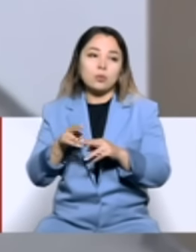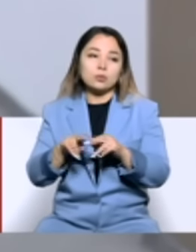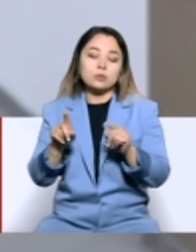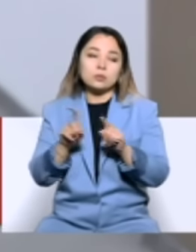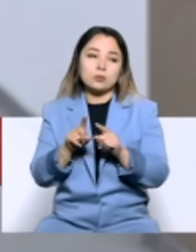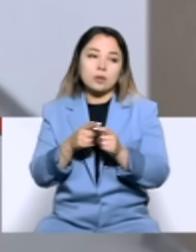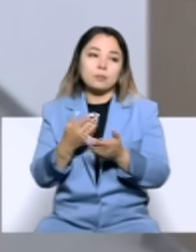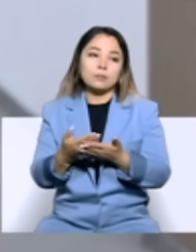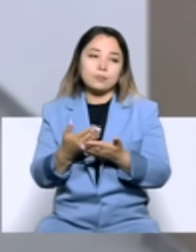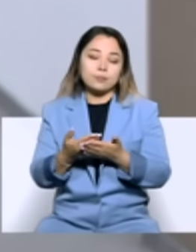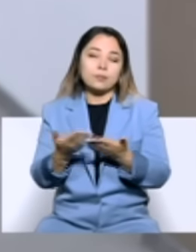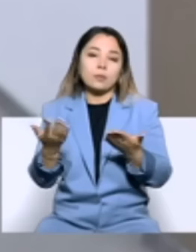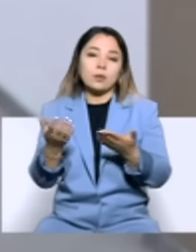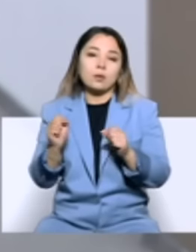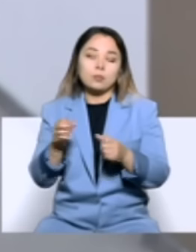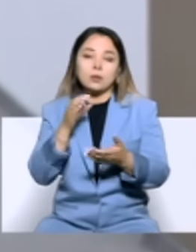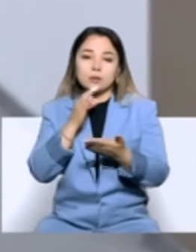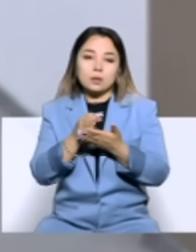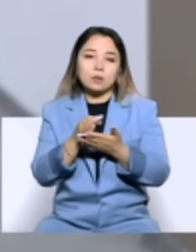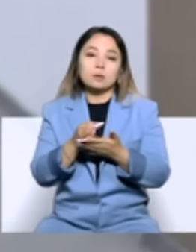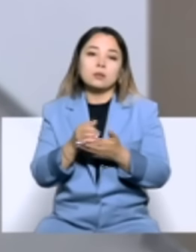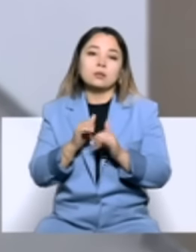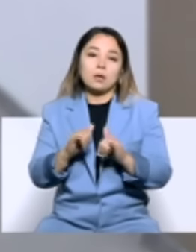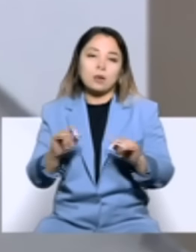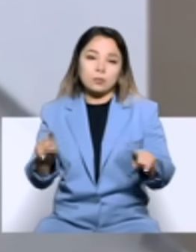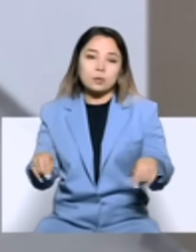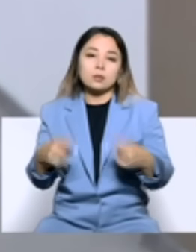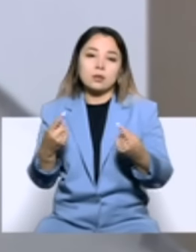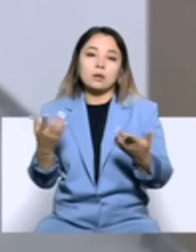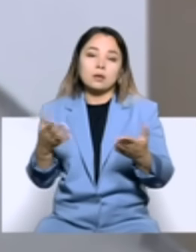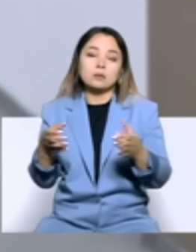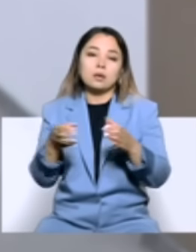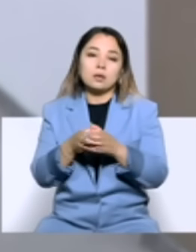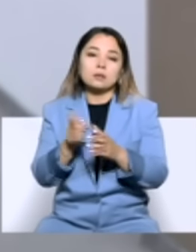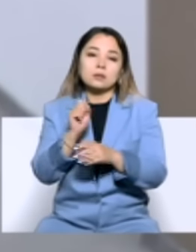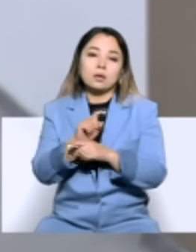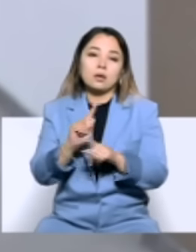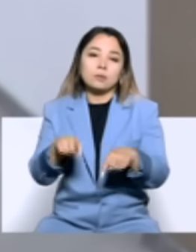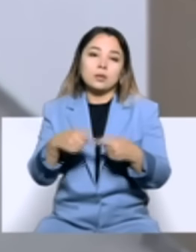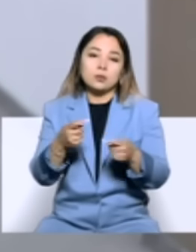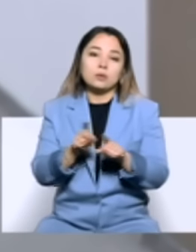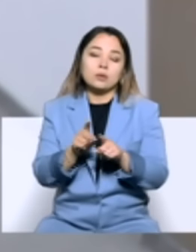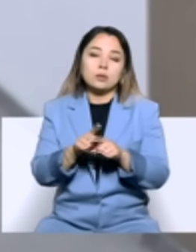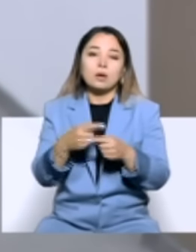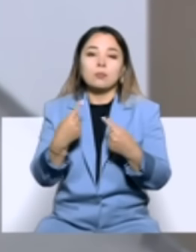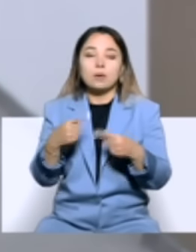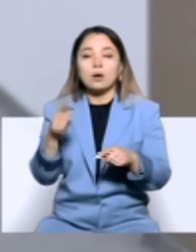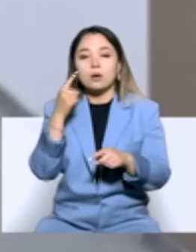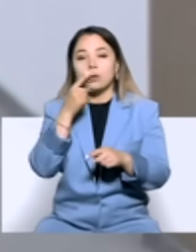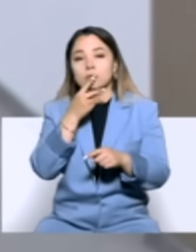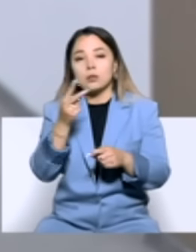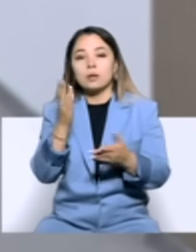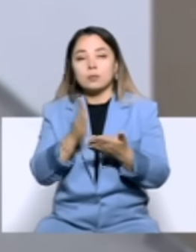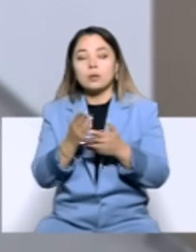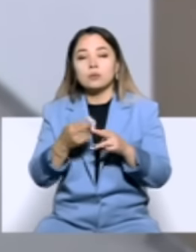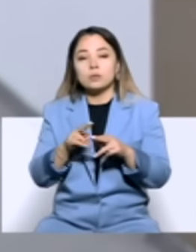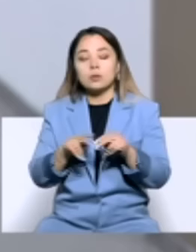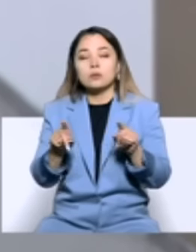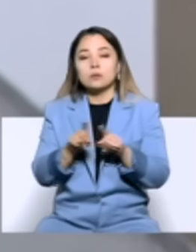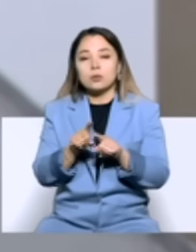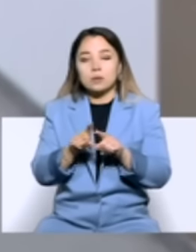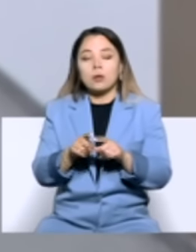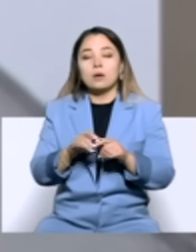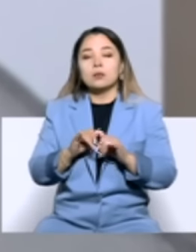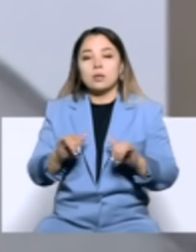мысалы қайда бір ондай дағды дамыған кезде, қандай да бір саған тапсырма берген кезде, сен оған басқа көзбен қарайсың. Сондықтан да